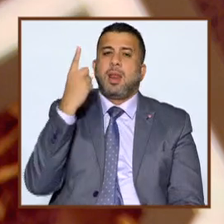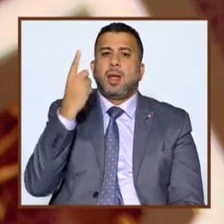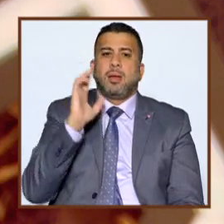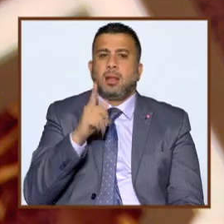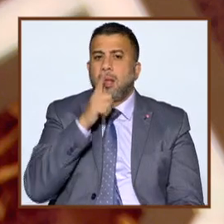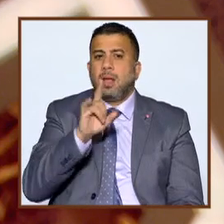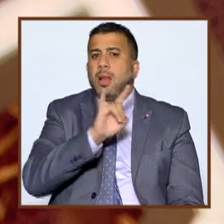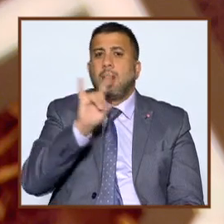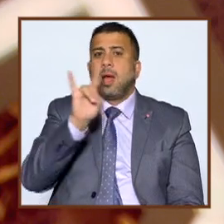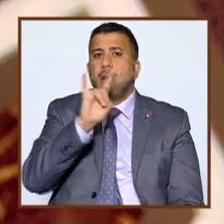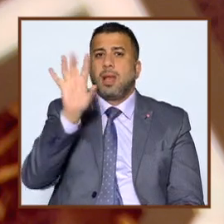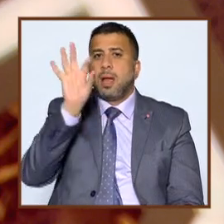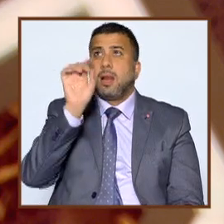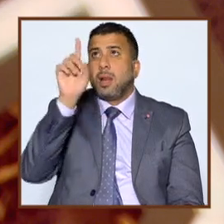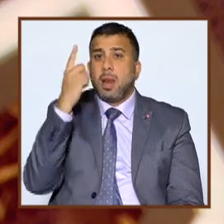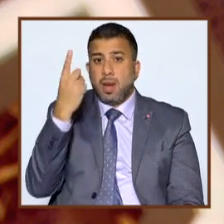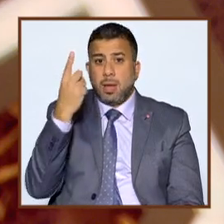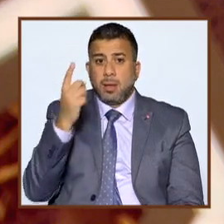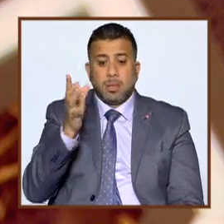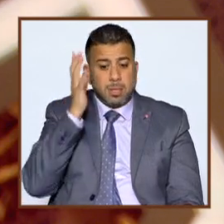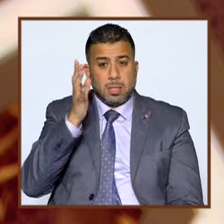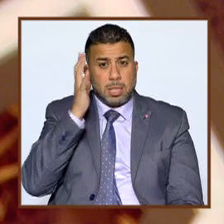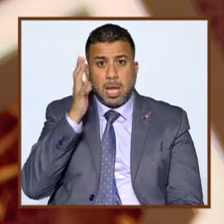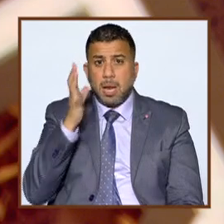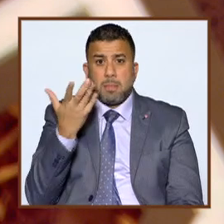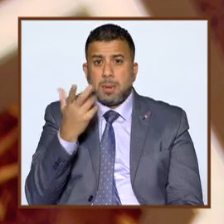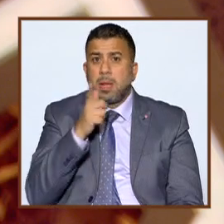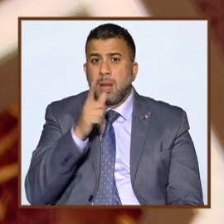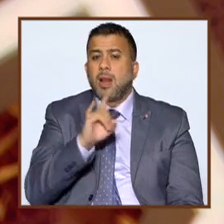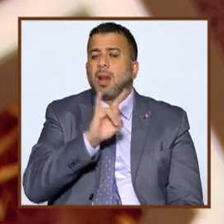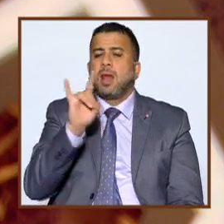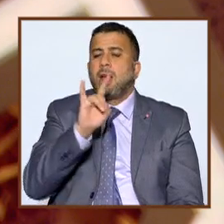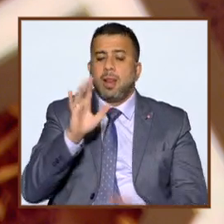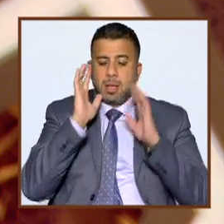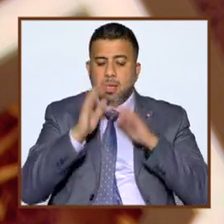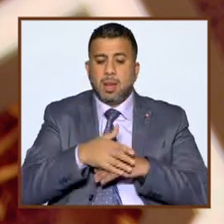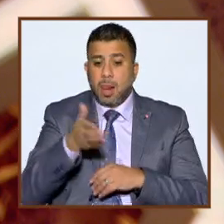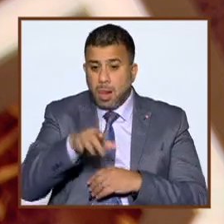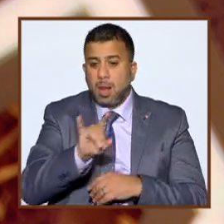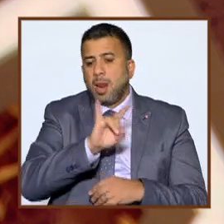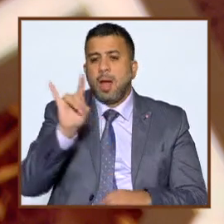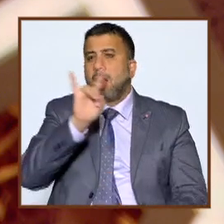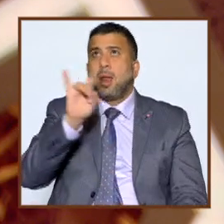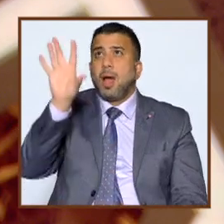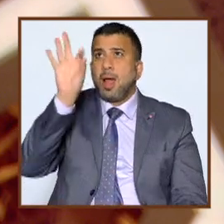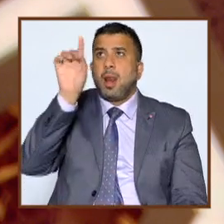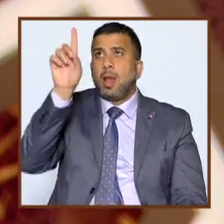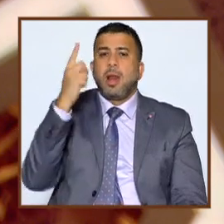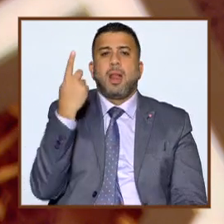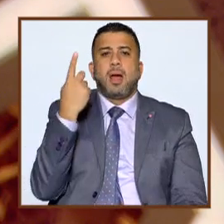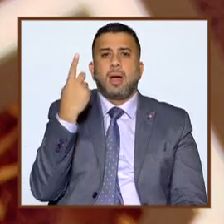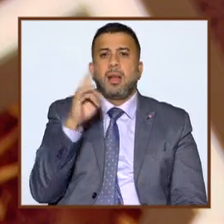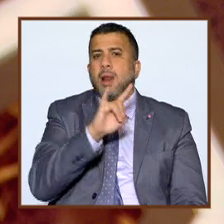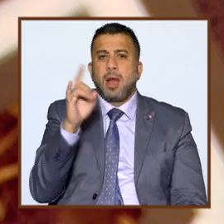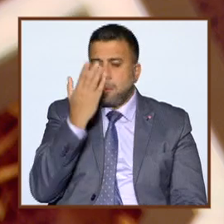خلف من قال لا إله إلا الله ونصلي على من قال لا إله إلا الله. ولا إله إلا الله معناها